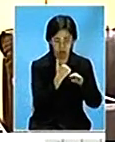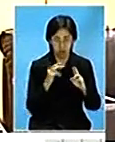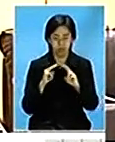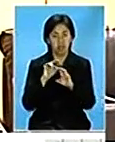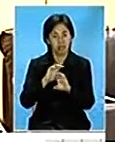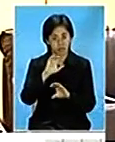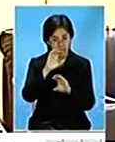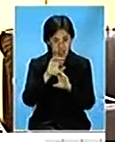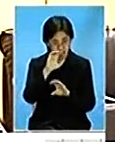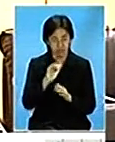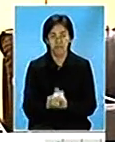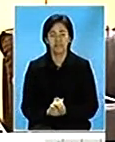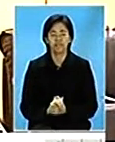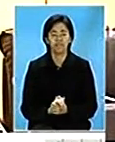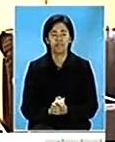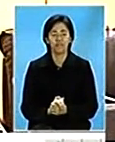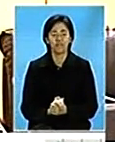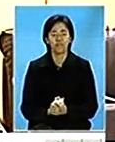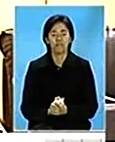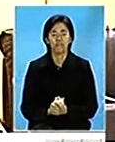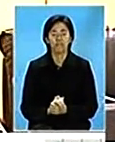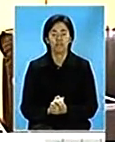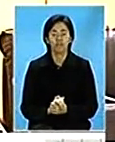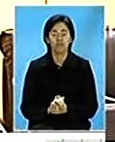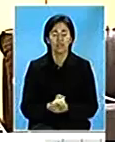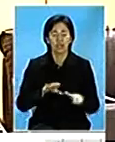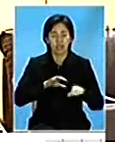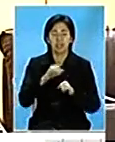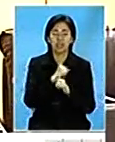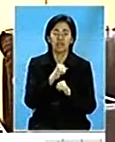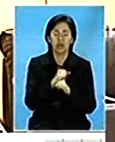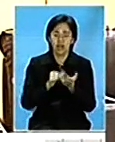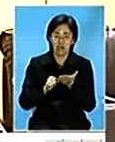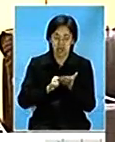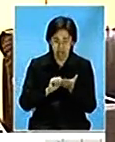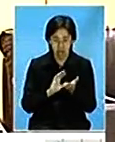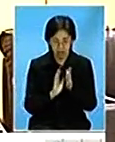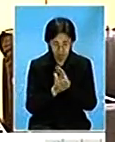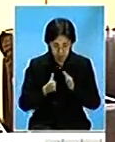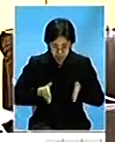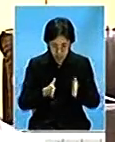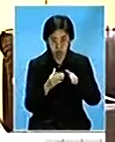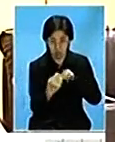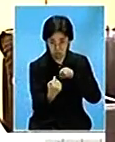ทยสำหรับความคืบหน้าในการดำเนินการปรับปรุงถนน4ช่องจราจ